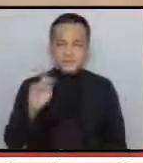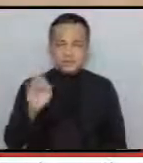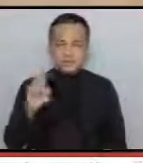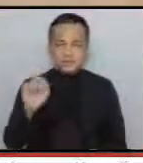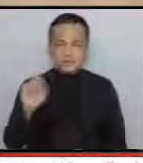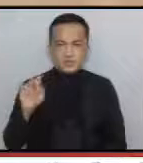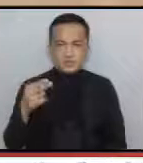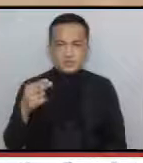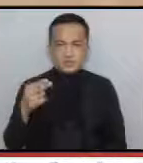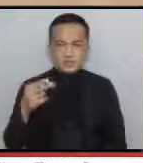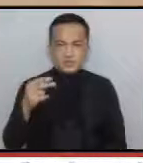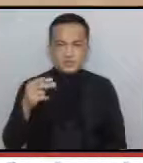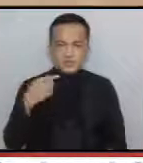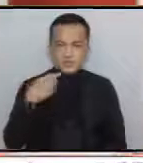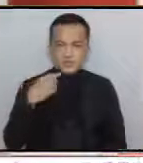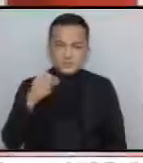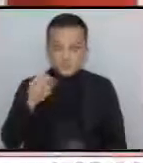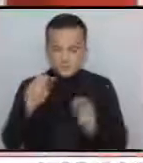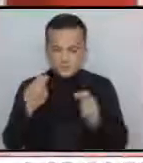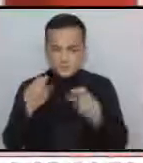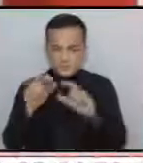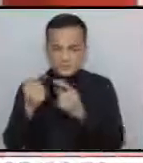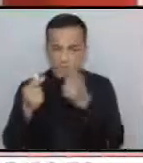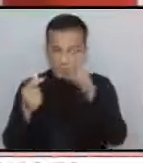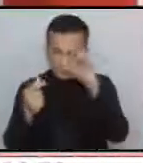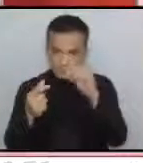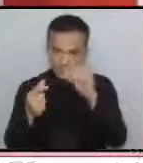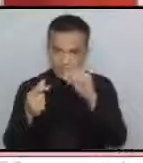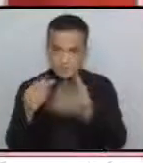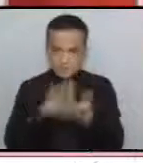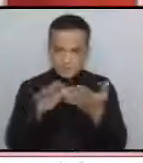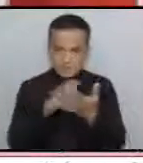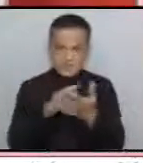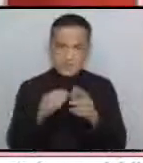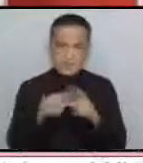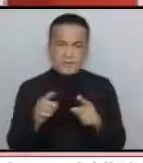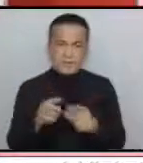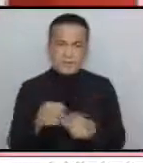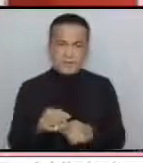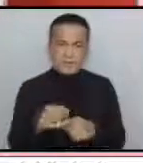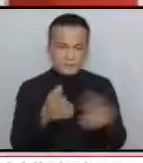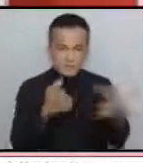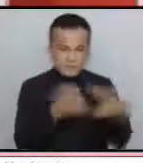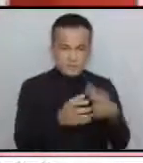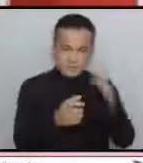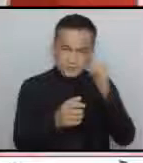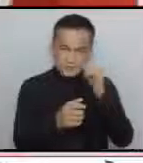group, syempre may mga boys, may ano, halo-halo kami. Pero ang grupo ng kababaihan sa